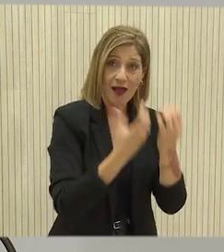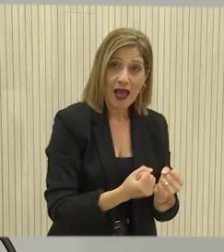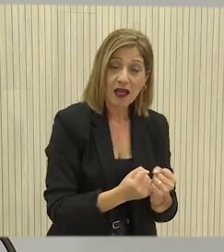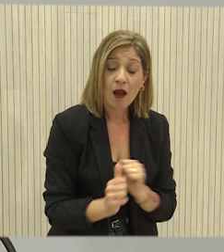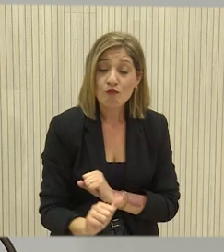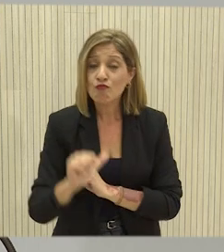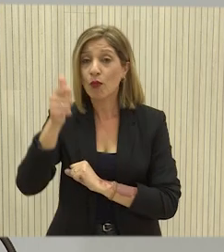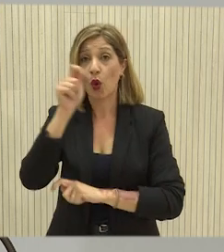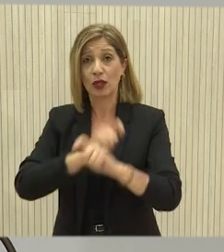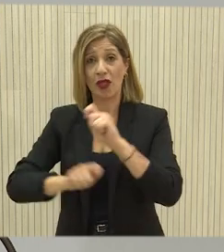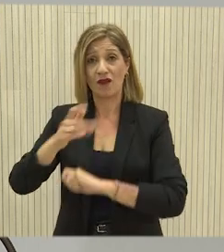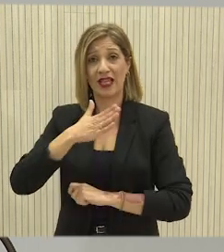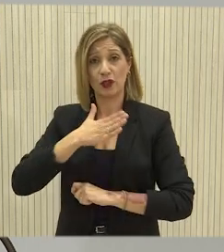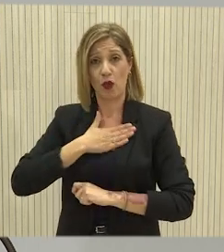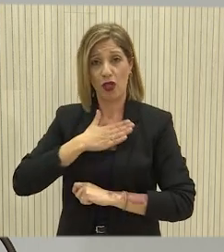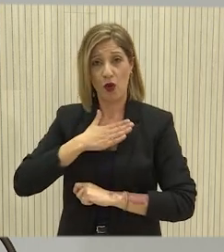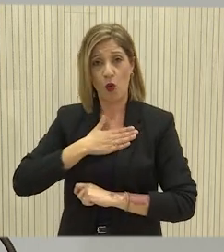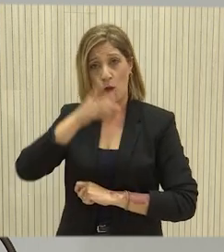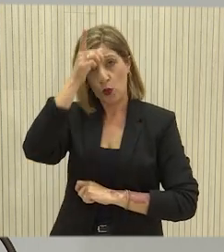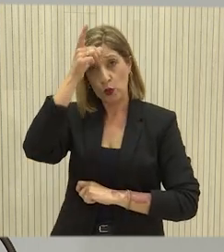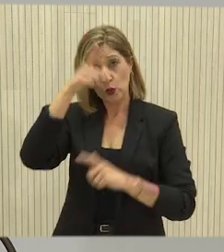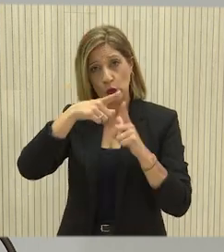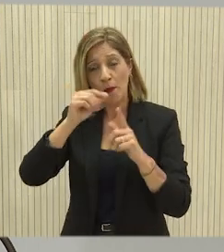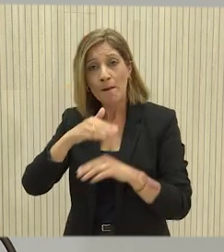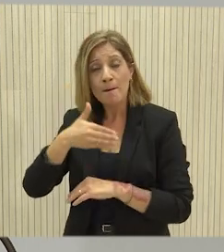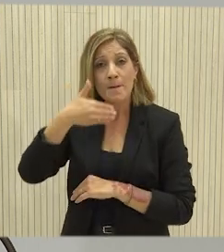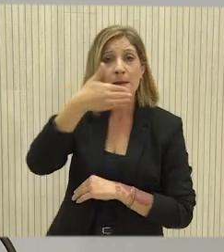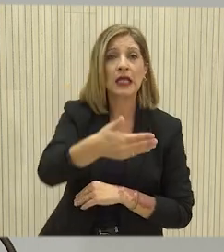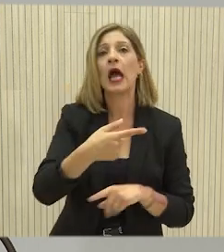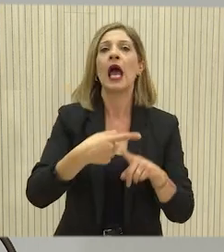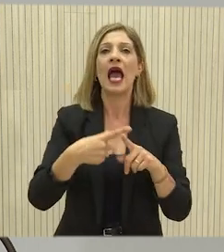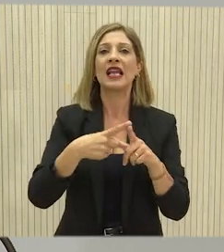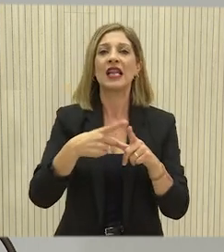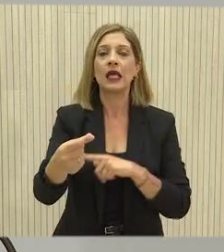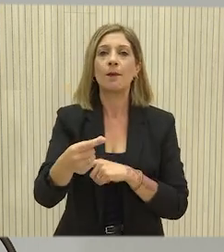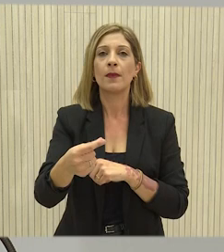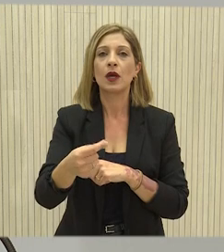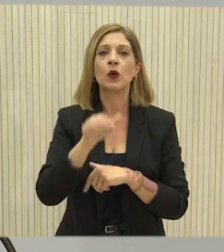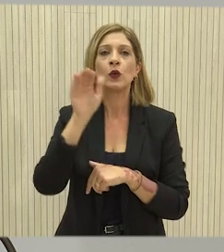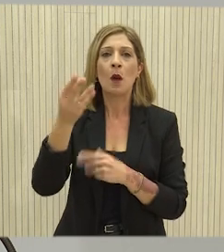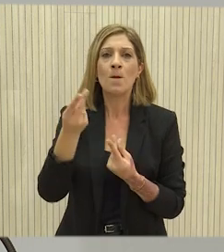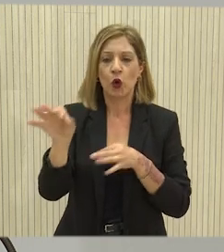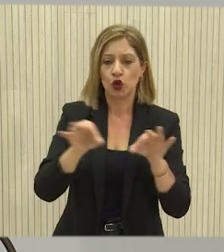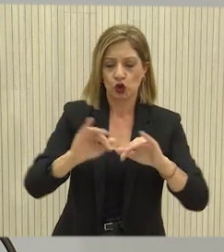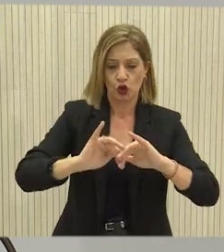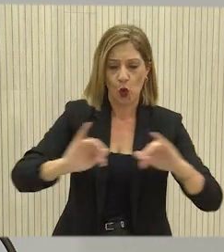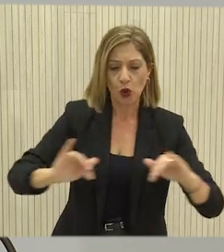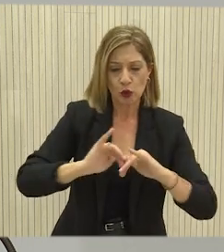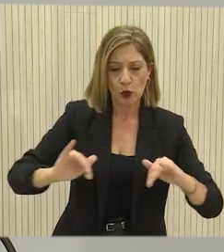μας κομμάτι και μετά θα γίνει το κομμάτι των Ελλήνων Κυπρίων. Μπορείτε να μας πείτε ποιο είναι το κομμάτι των Ελλήνων Κυπρίων, δηλαδή εκεί που διαχωρίζονται οι οικόπεδα, πόσα σπίτια θα